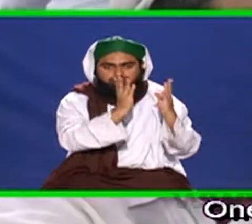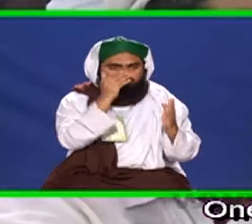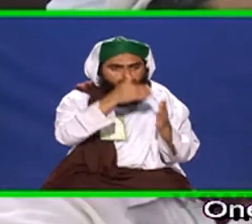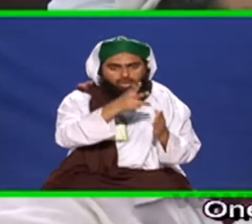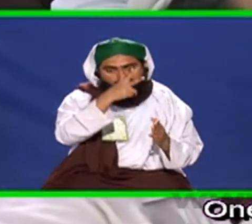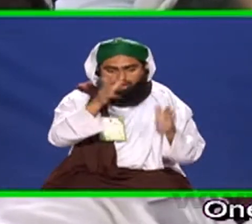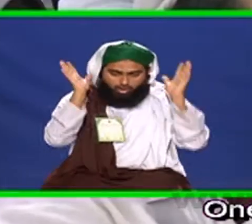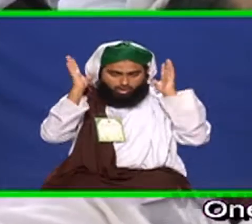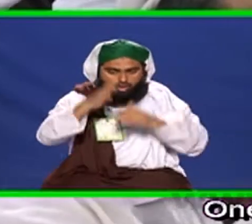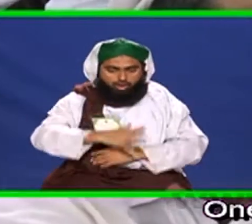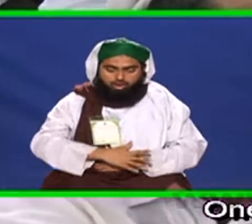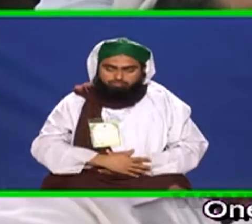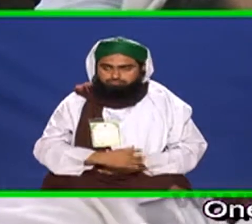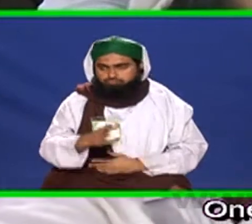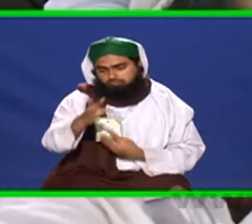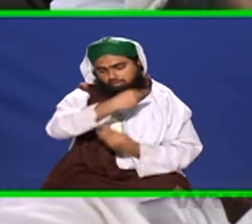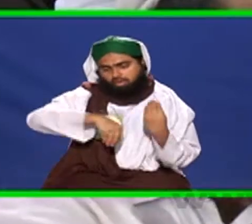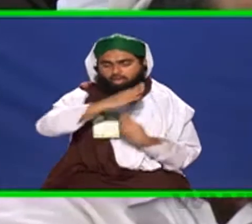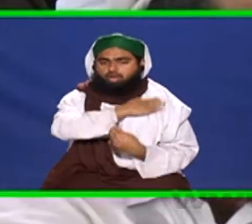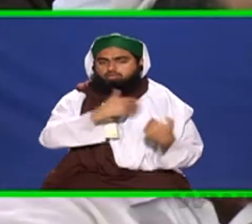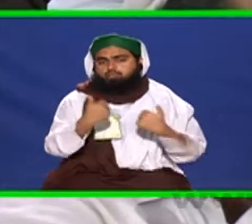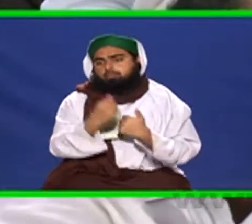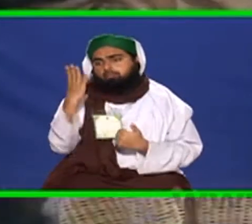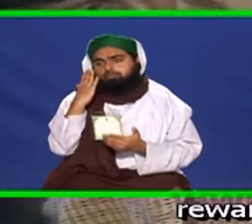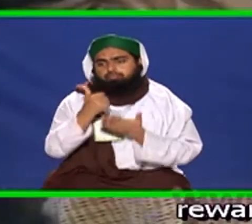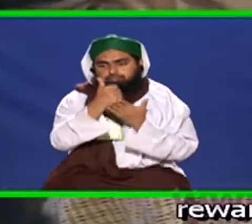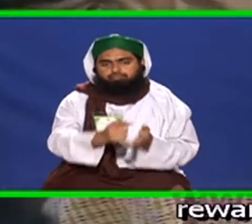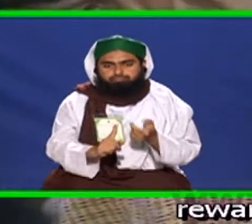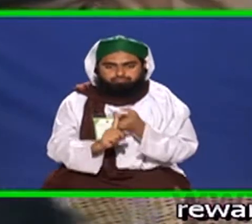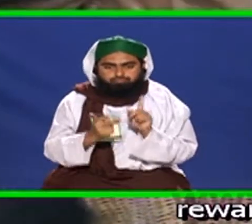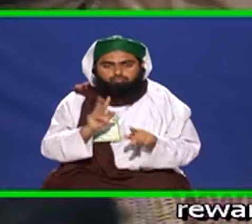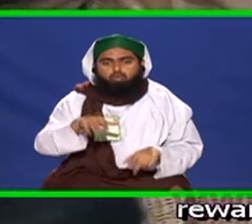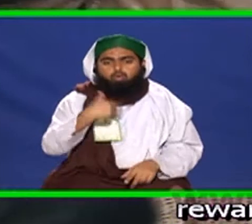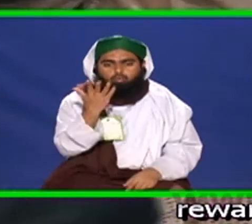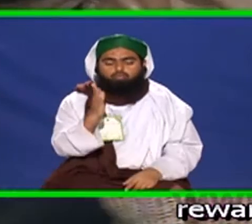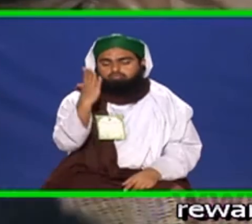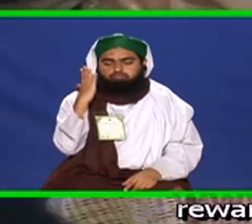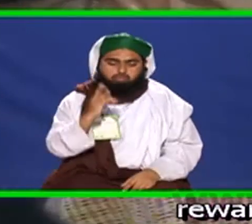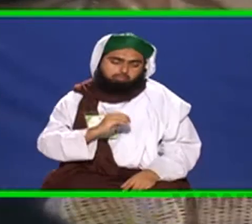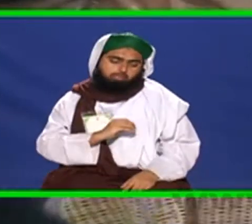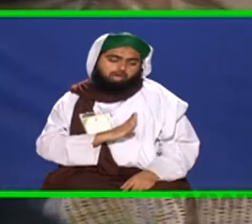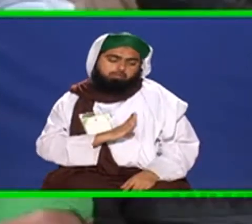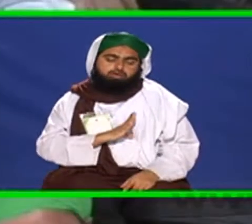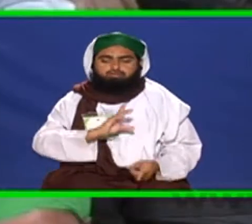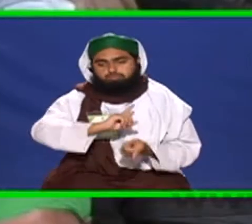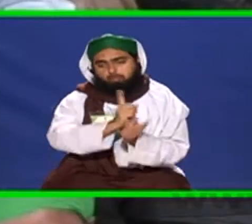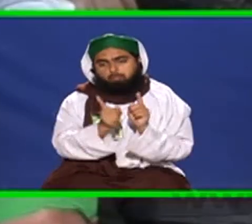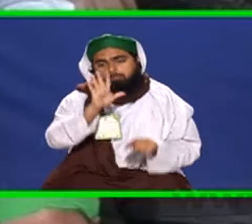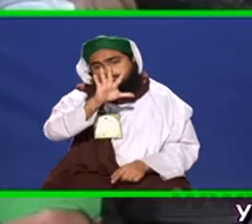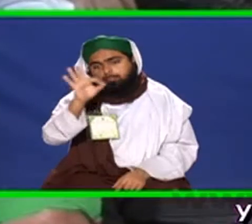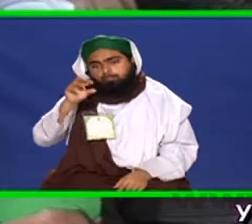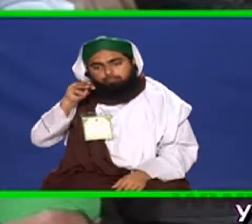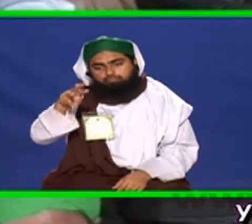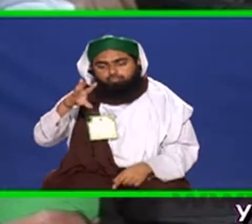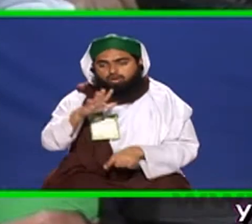رکعت پڑھ لے تو اس کو 1 حج کا ثواب. اور اسی طرح مسجد نبوی میں ایک نیکی بھی 50,000 نیکی ہے. 1 بار درود شریف پڑھو آپ